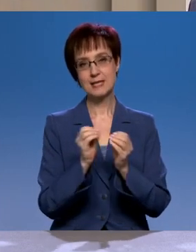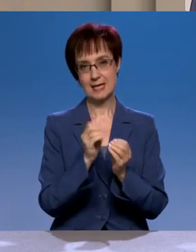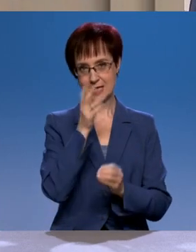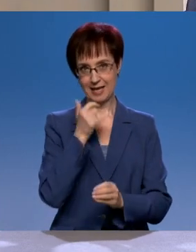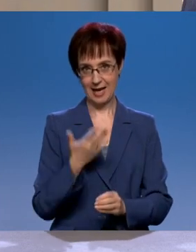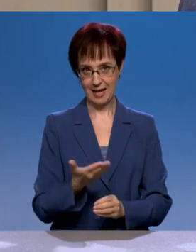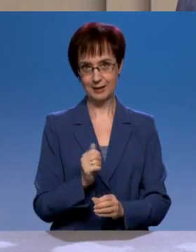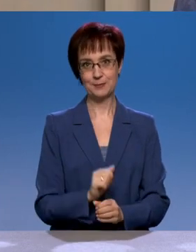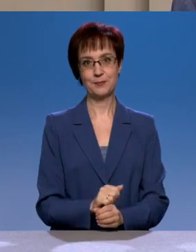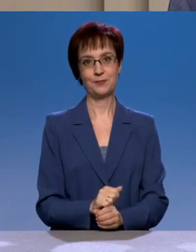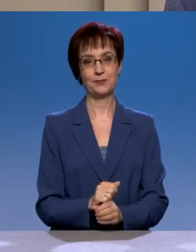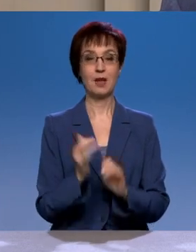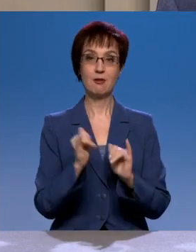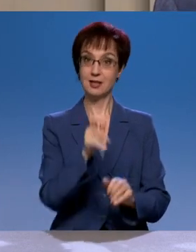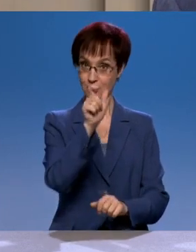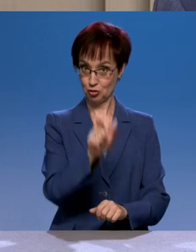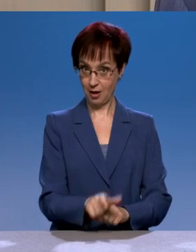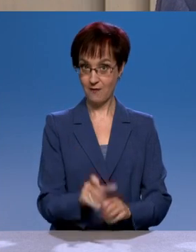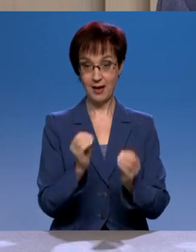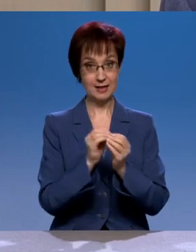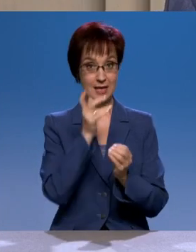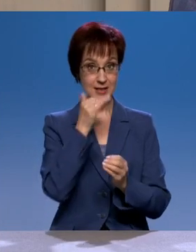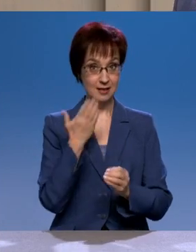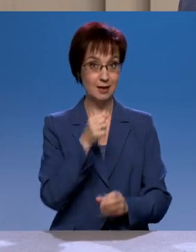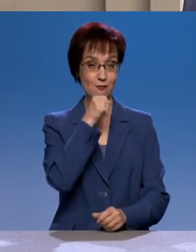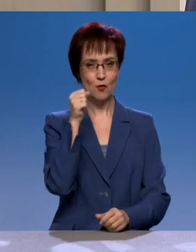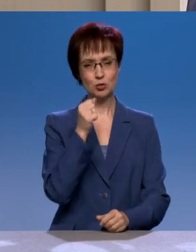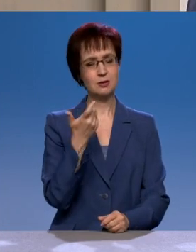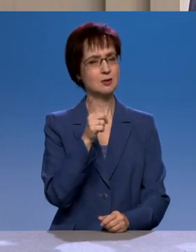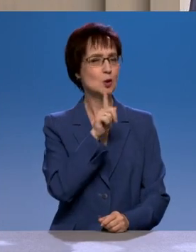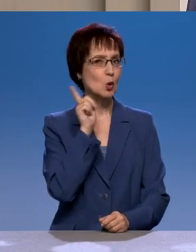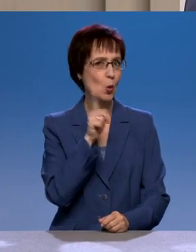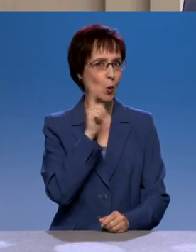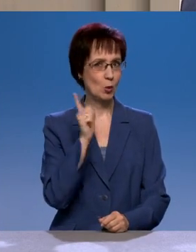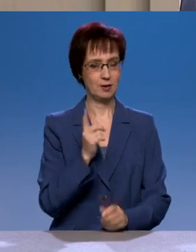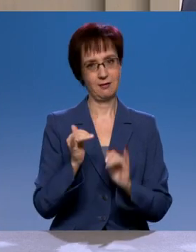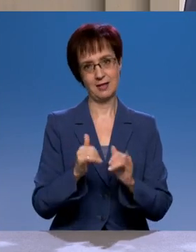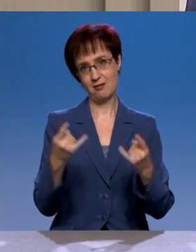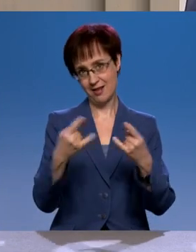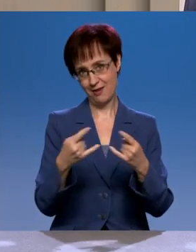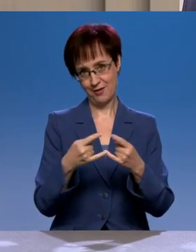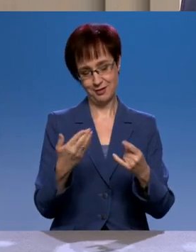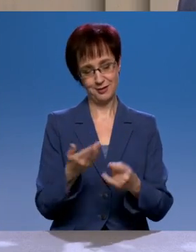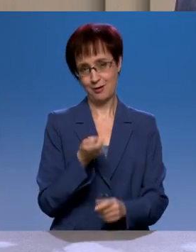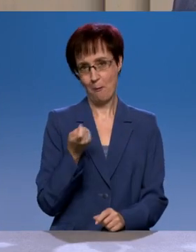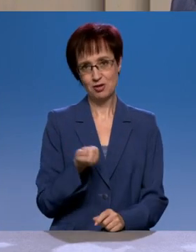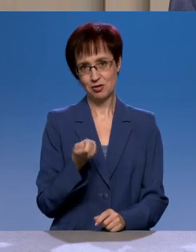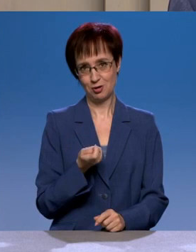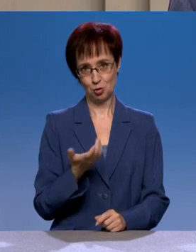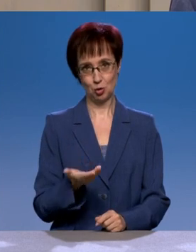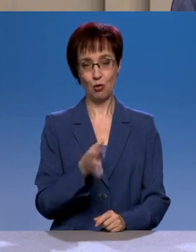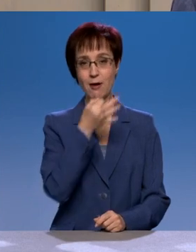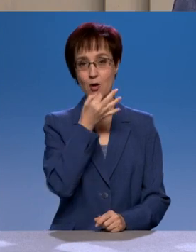Для человека 10 лет – это очень юный возраст, а для телевидения – это совсем почти ничто. Любое средство